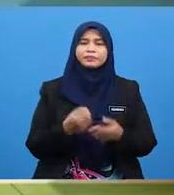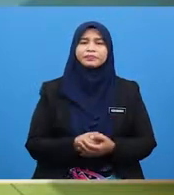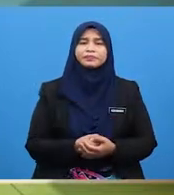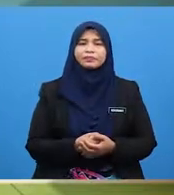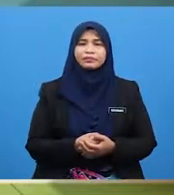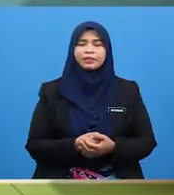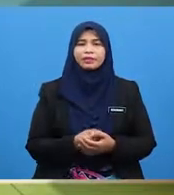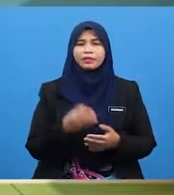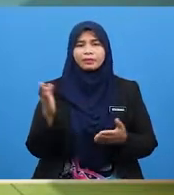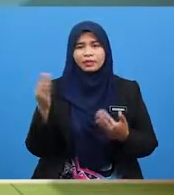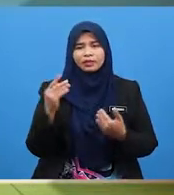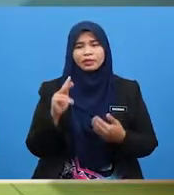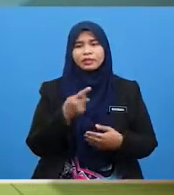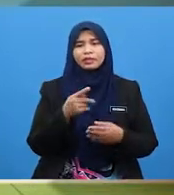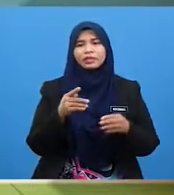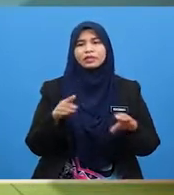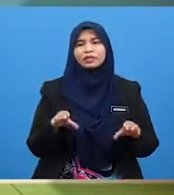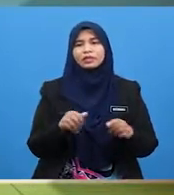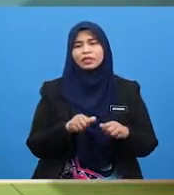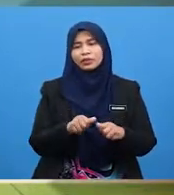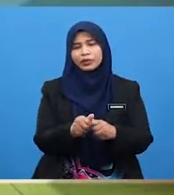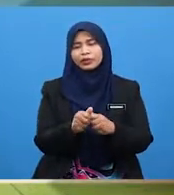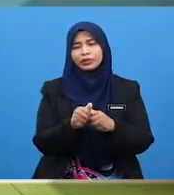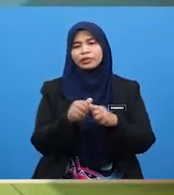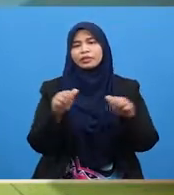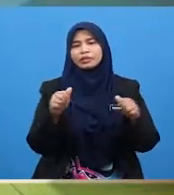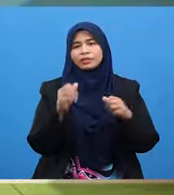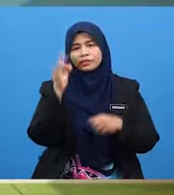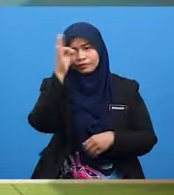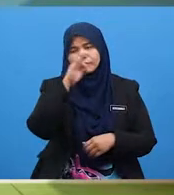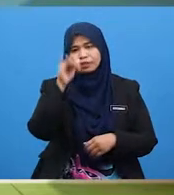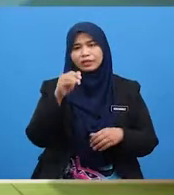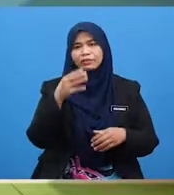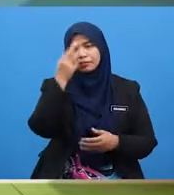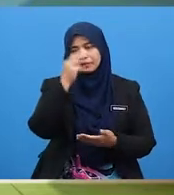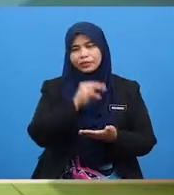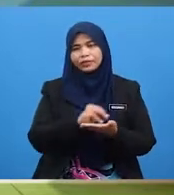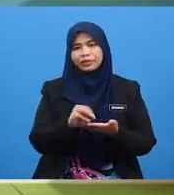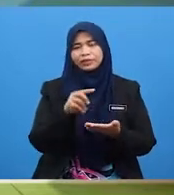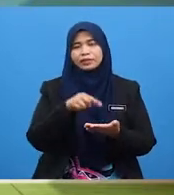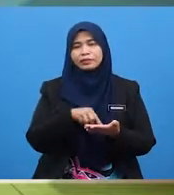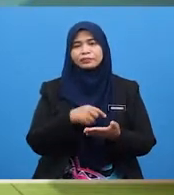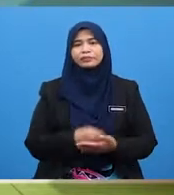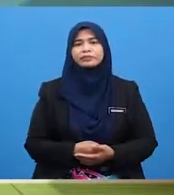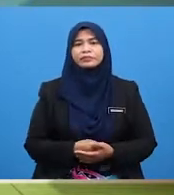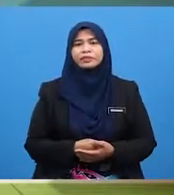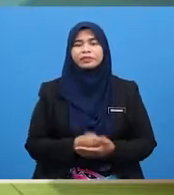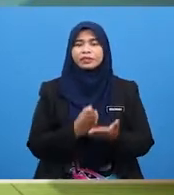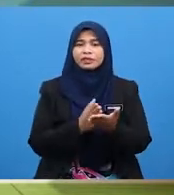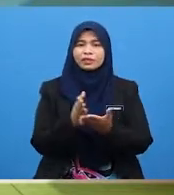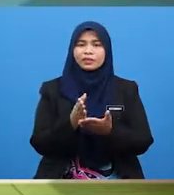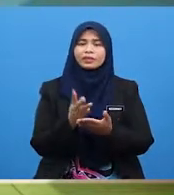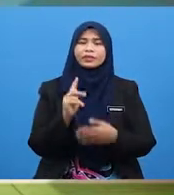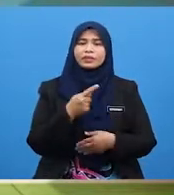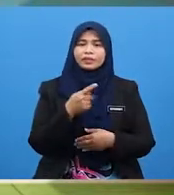kita amalkan sifat yang mulia ini agar mencapai kejayaan. Seterusnya, kita berkenalan